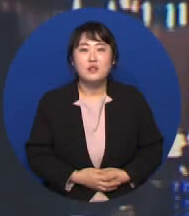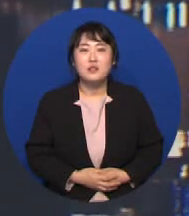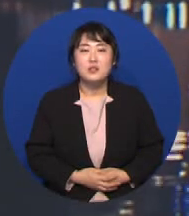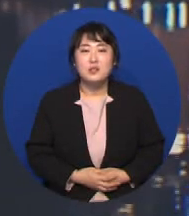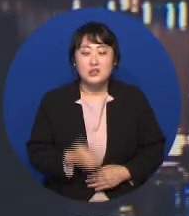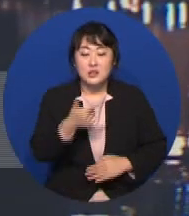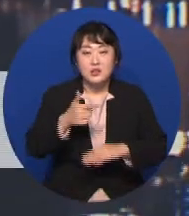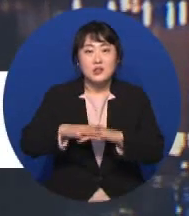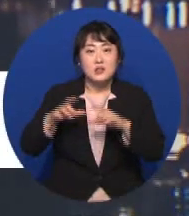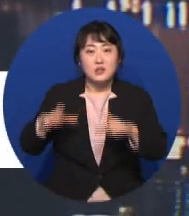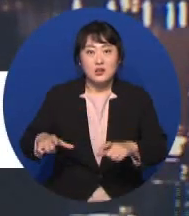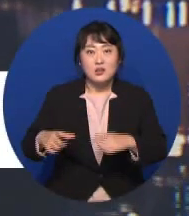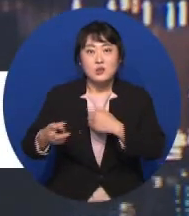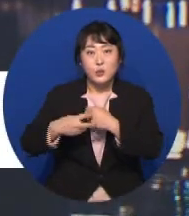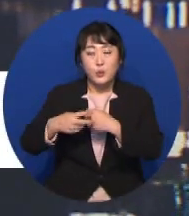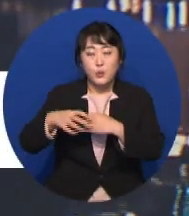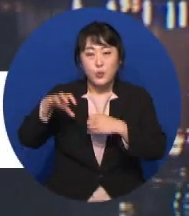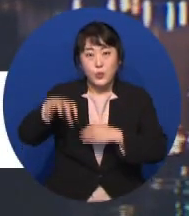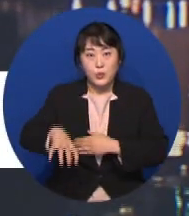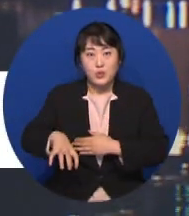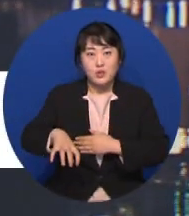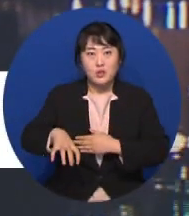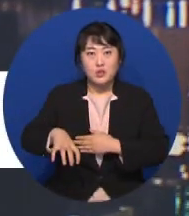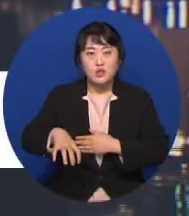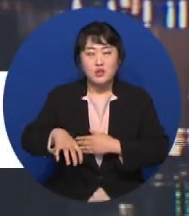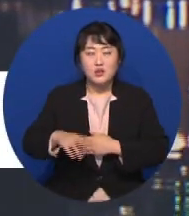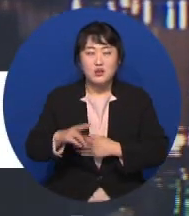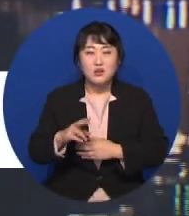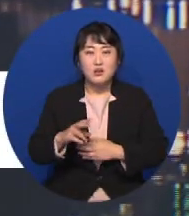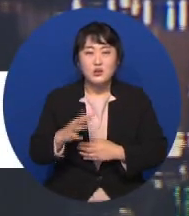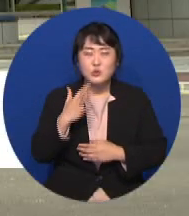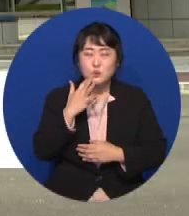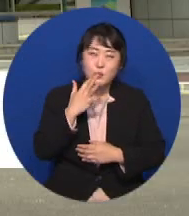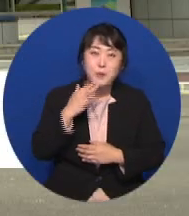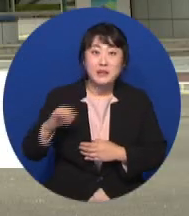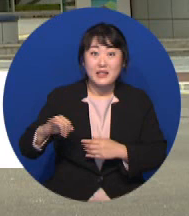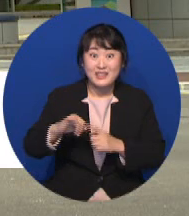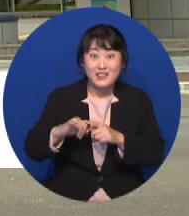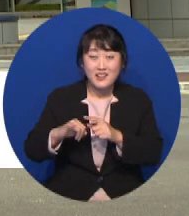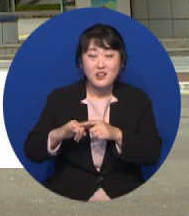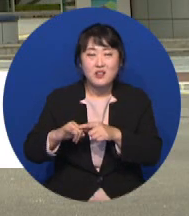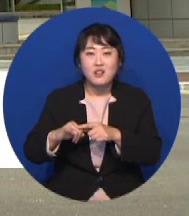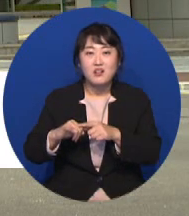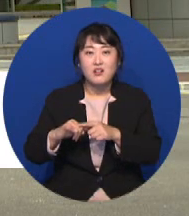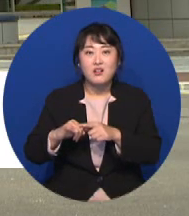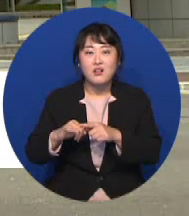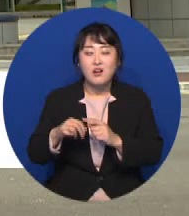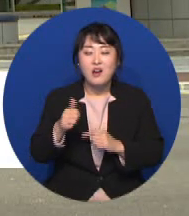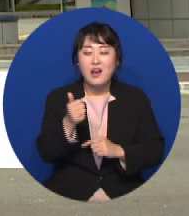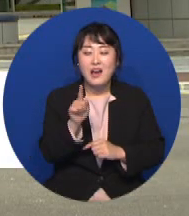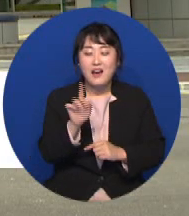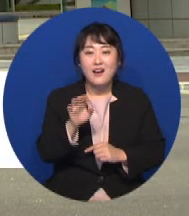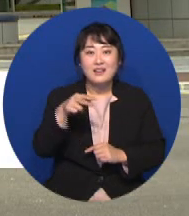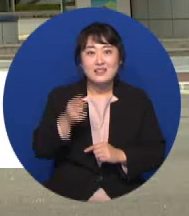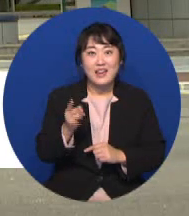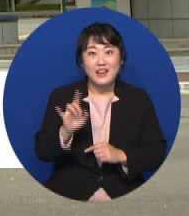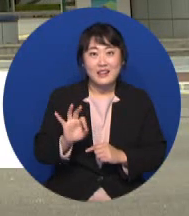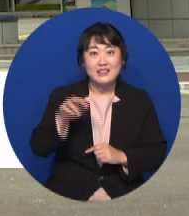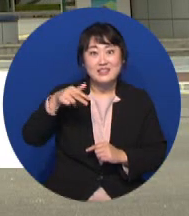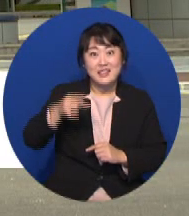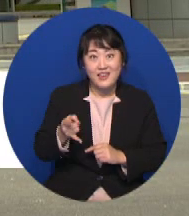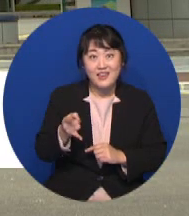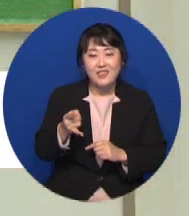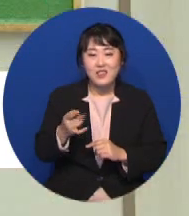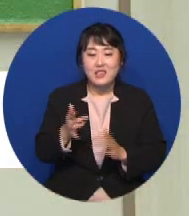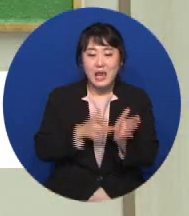태전 지역 의료 기관에서 일명 슈퍼 박테리아로 불리는 항생제 내성 균 감염이 급증하고 있어 철저한